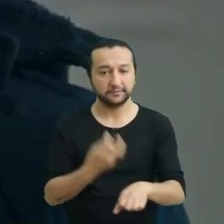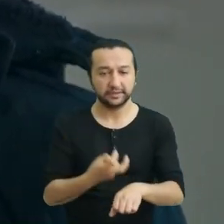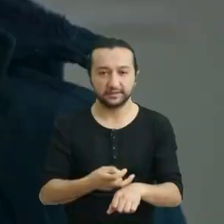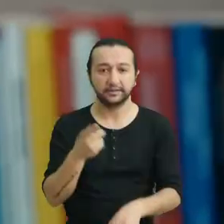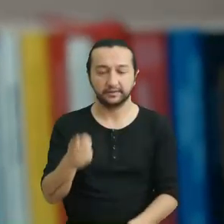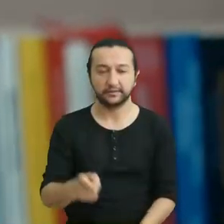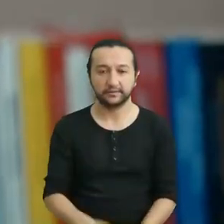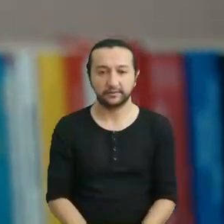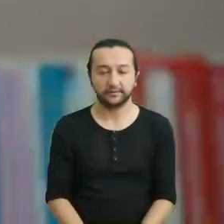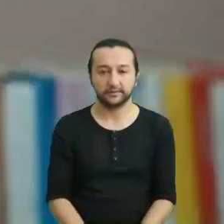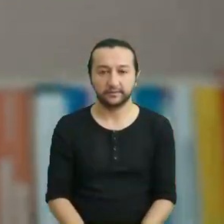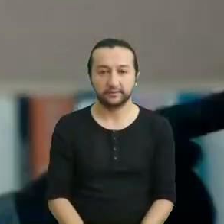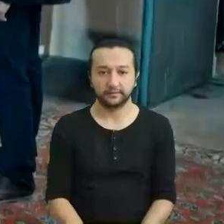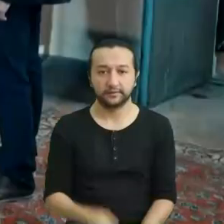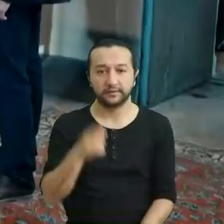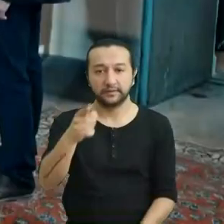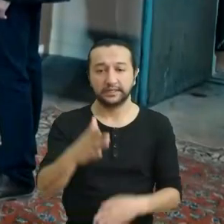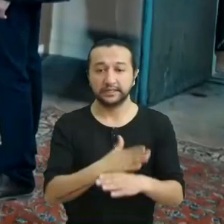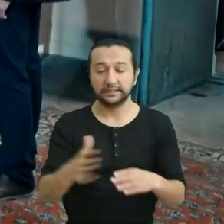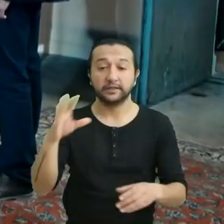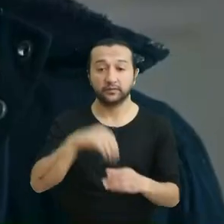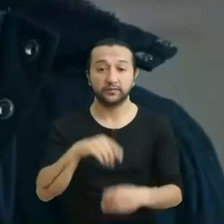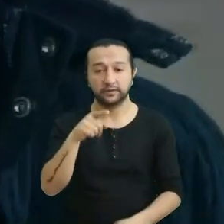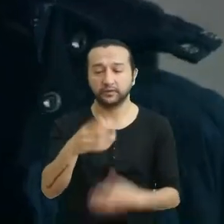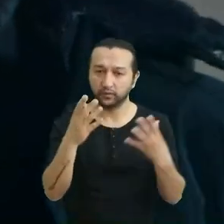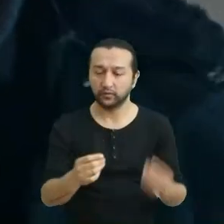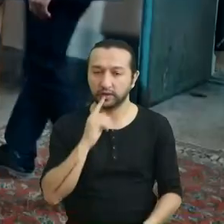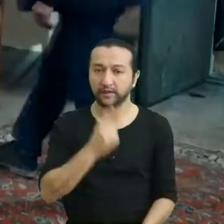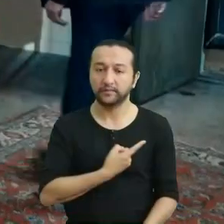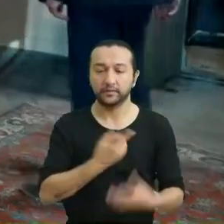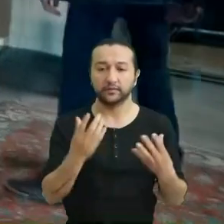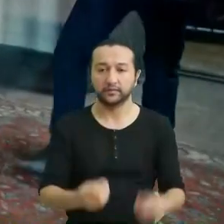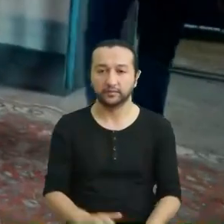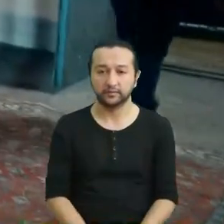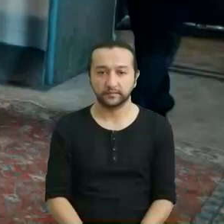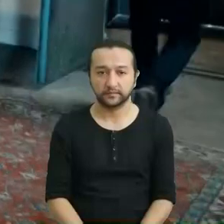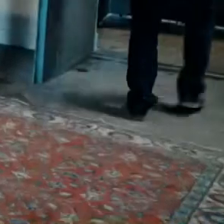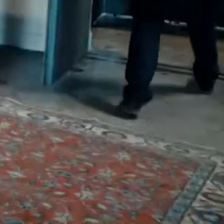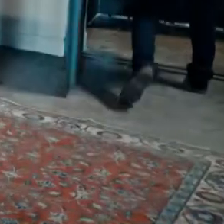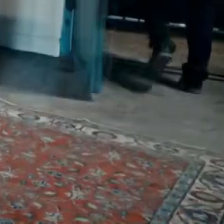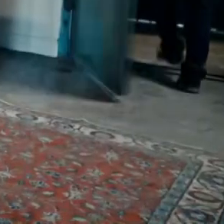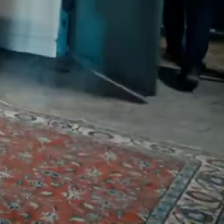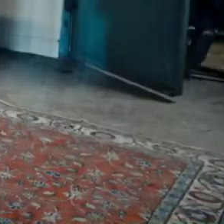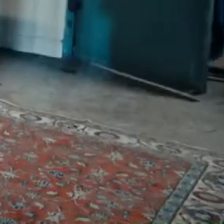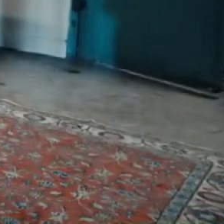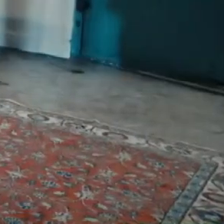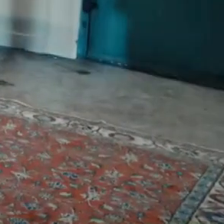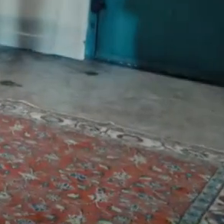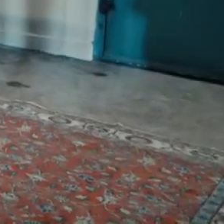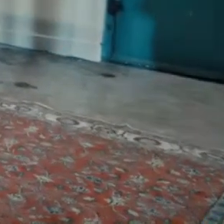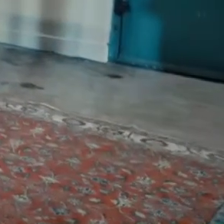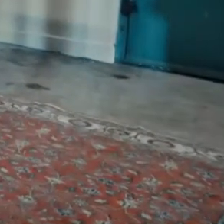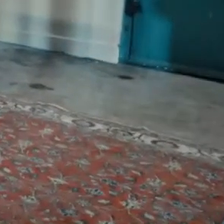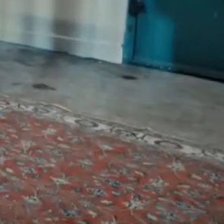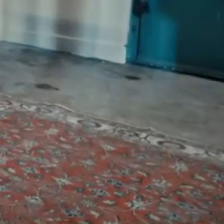maşallah. Şu aşağı toparlayın. Baş üstüne. Asaf sandalyeye oturdu. Sol arkasına düşen köşede ayaklı